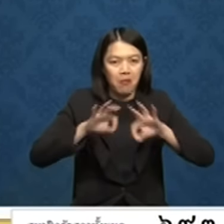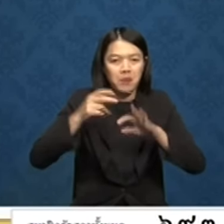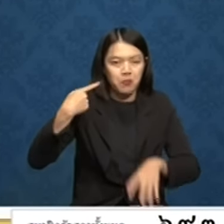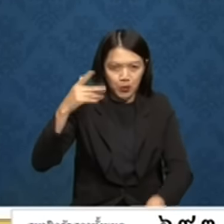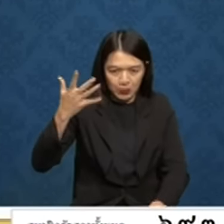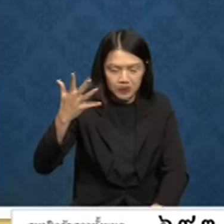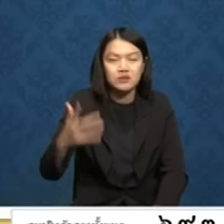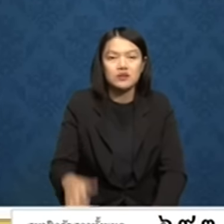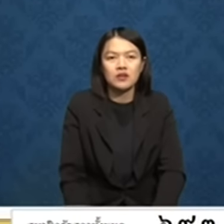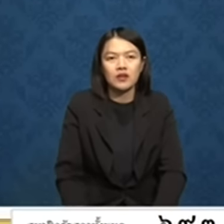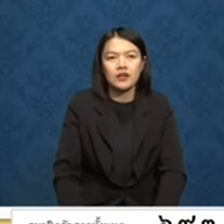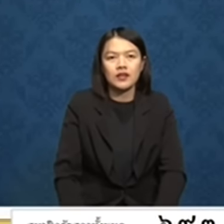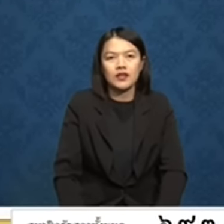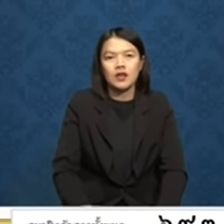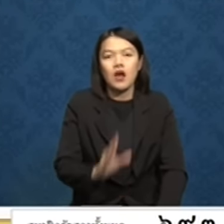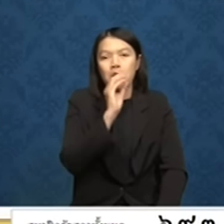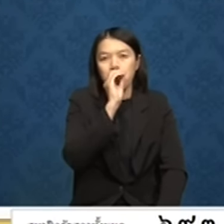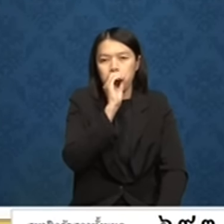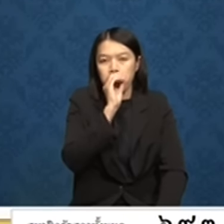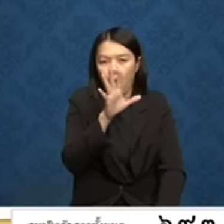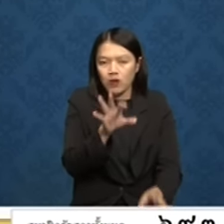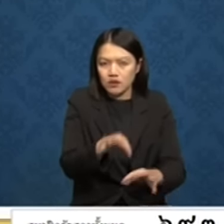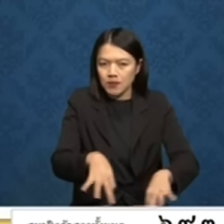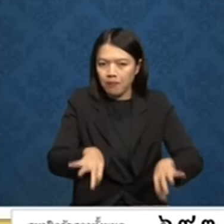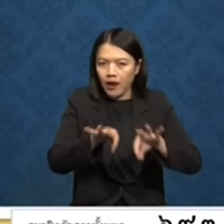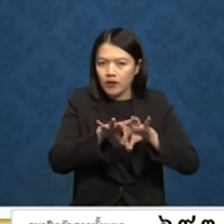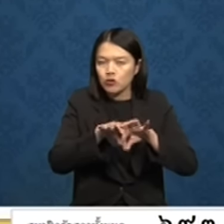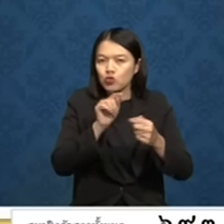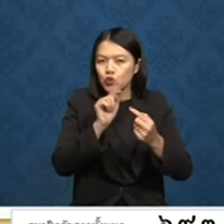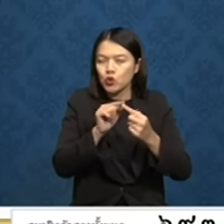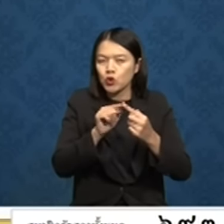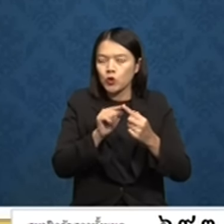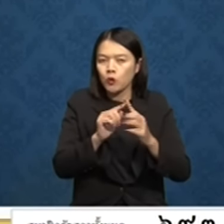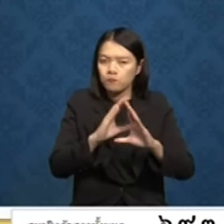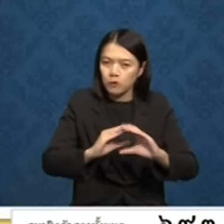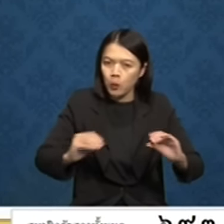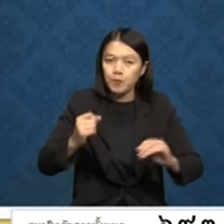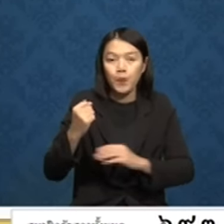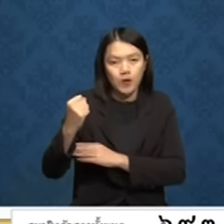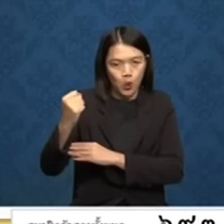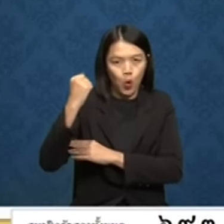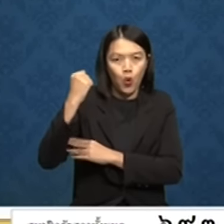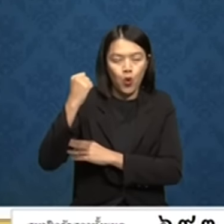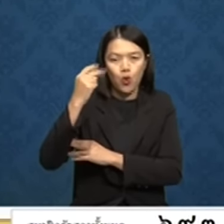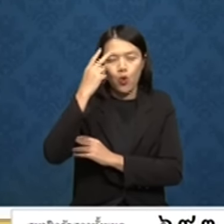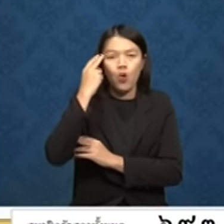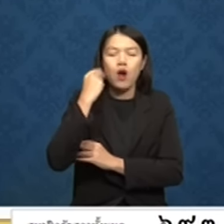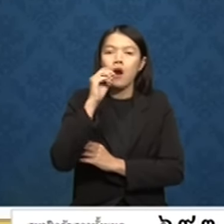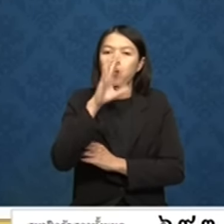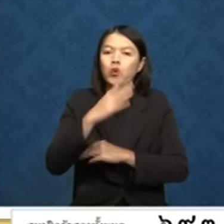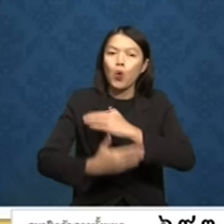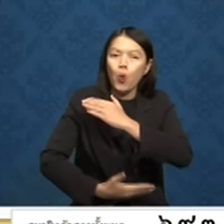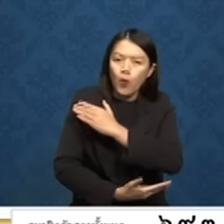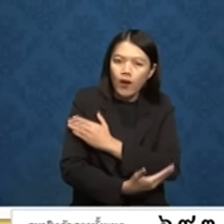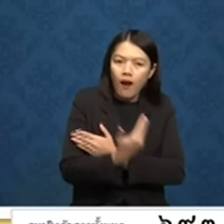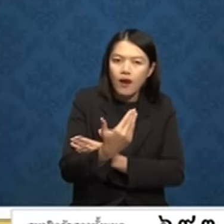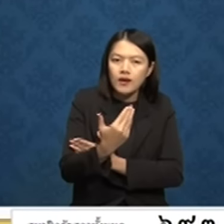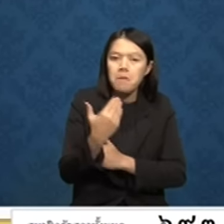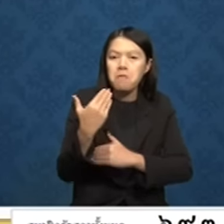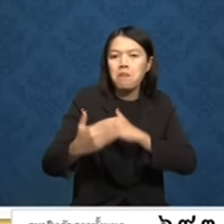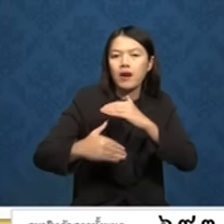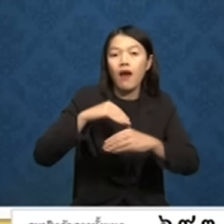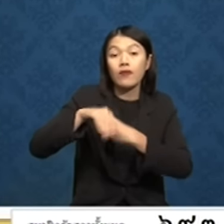ที่สำคัญท่านหลีกเลี่ยงที่จะพูดเรื่องสำคัญเรื่องสันติภาพเรื่องความมั่นคงท่านเน้นย้ำเรื่องโอกาสในการพัฒนา